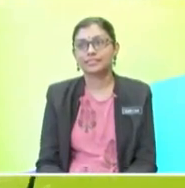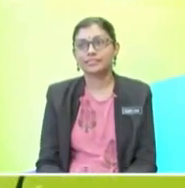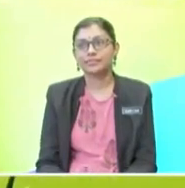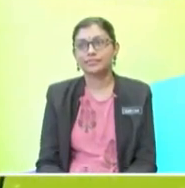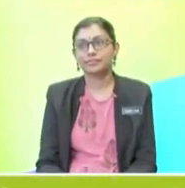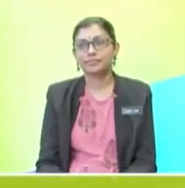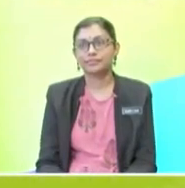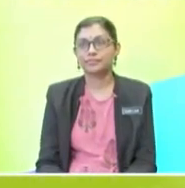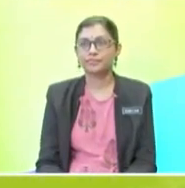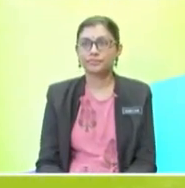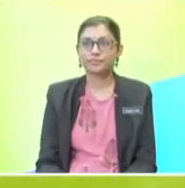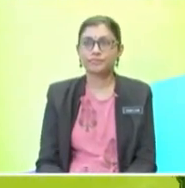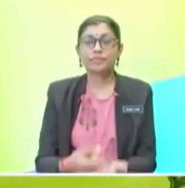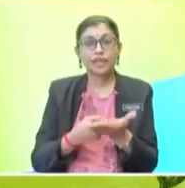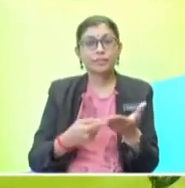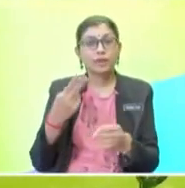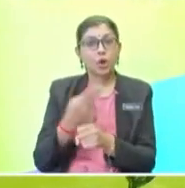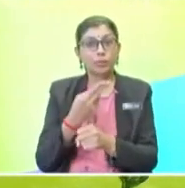Aisyah, apa hobi kakak Aisyah?